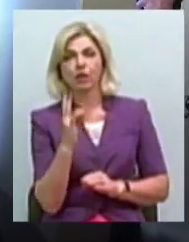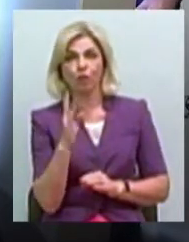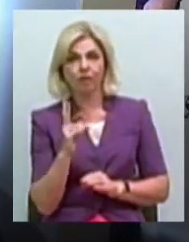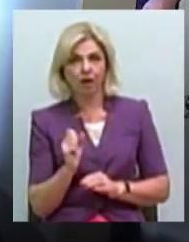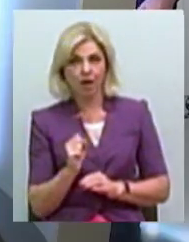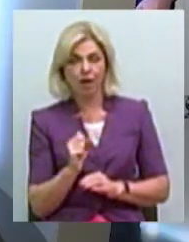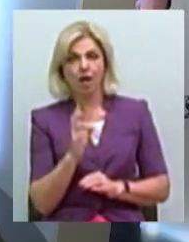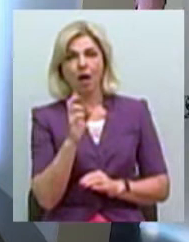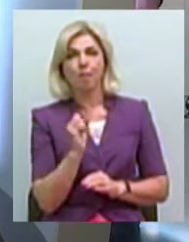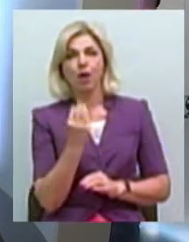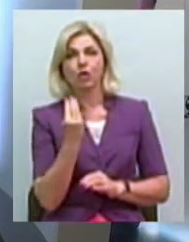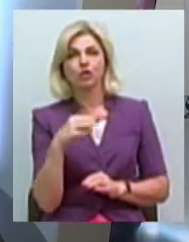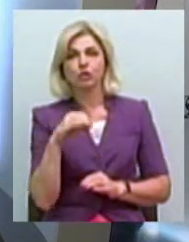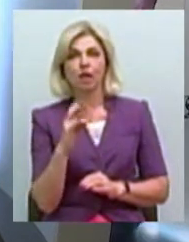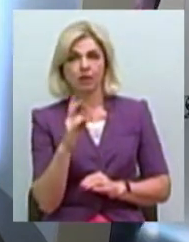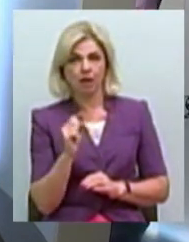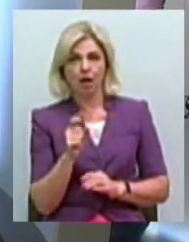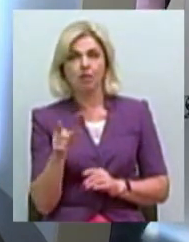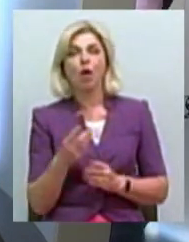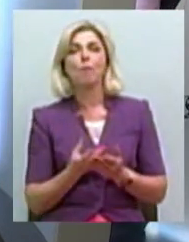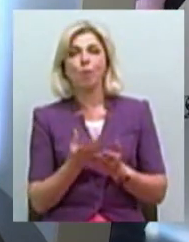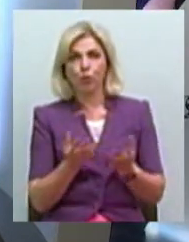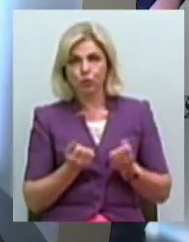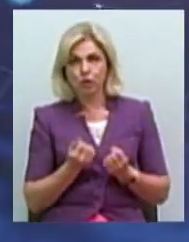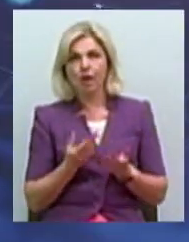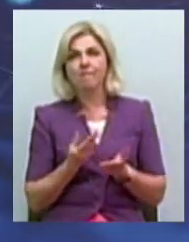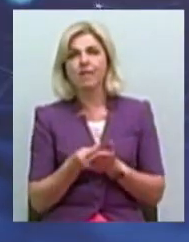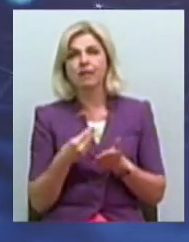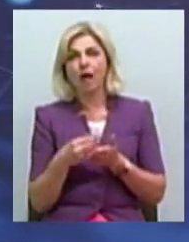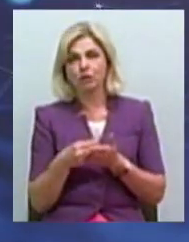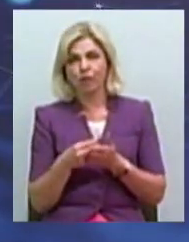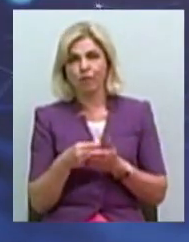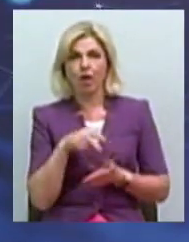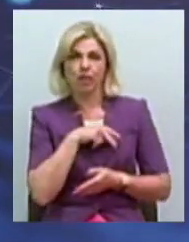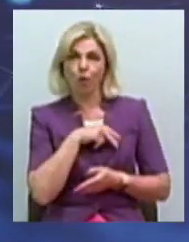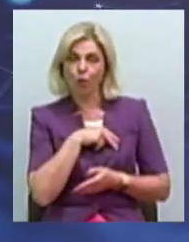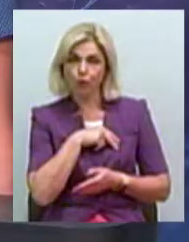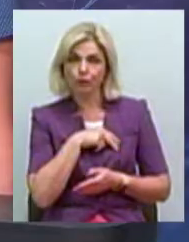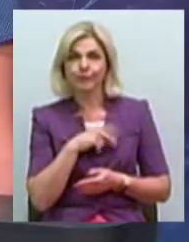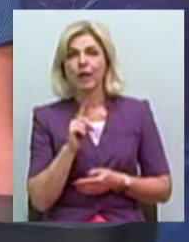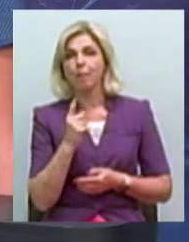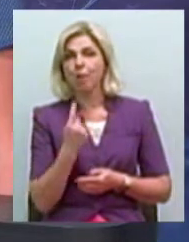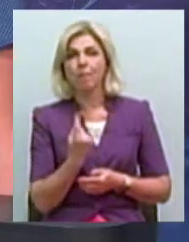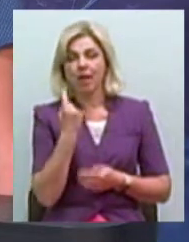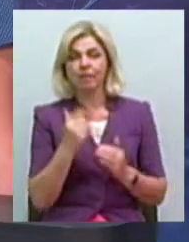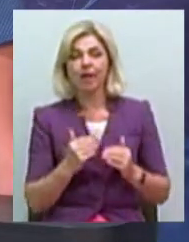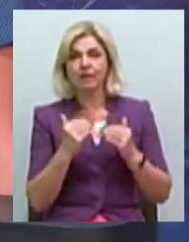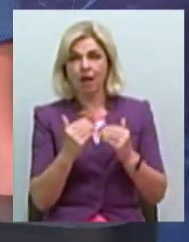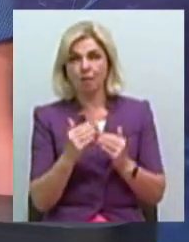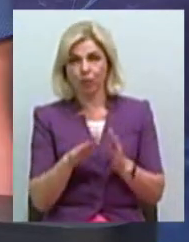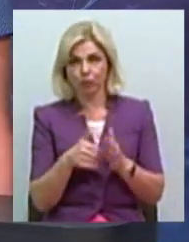Тобто ті, які отримали максимальну ще й фінансову винагороду, так? За те, що саме таким чином створилися. Тому що на перших етапах і до сьогодні